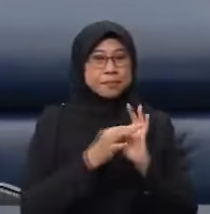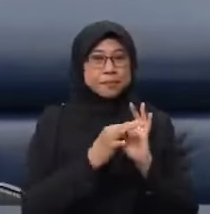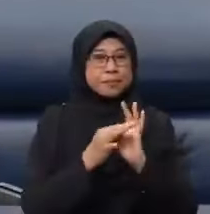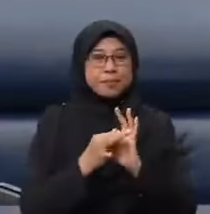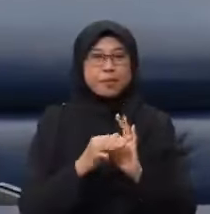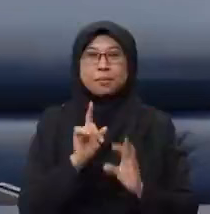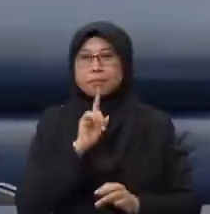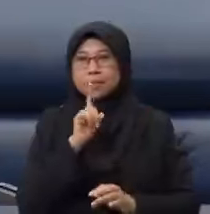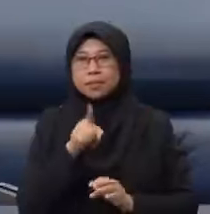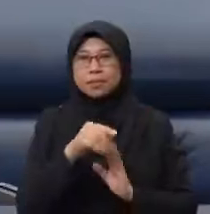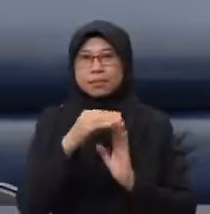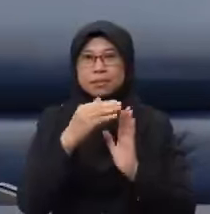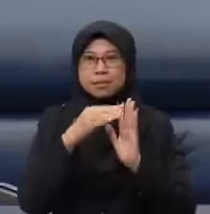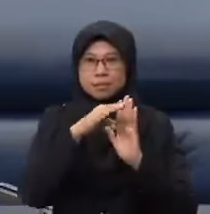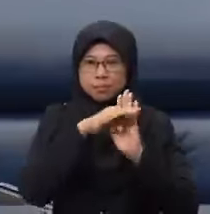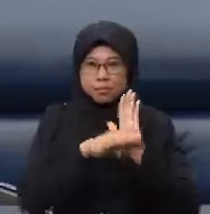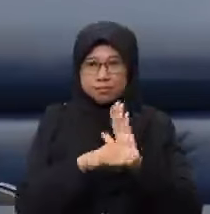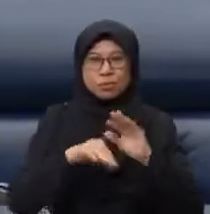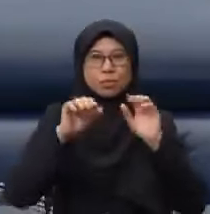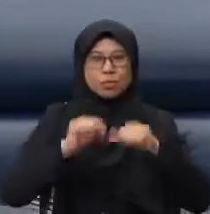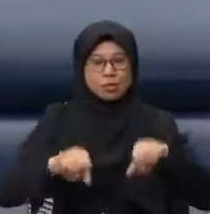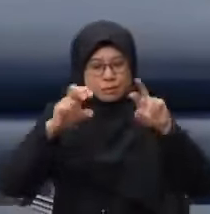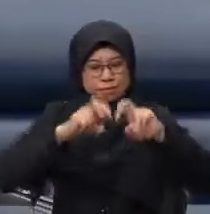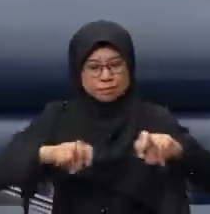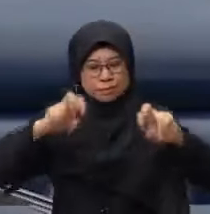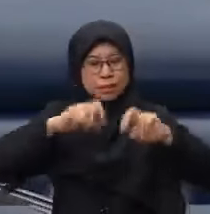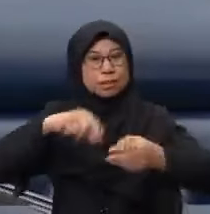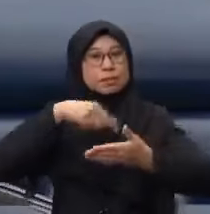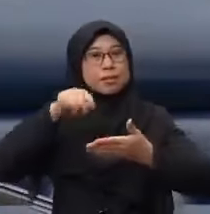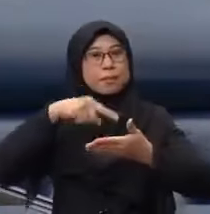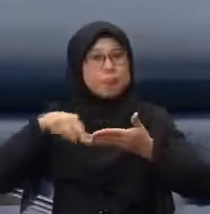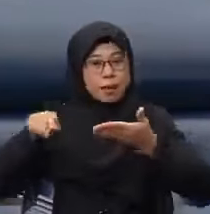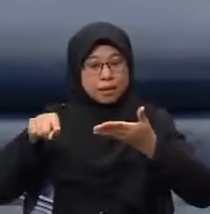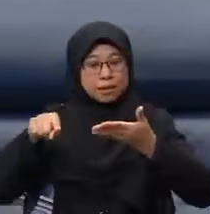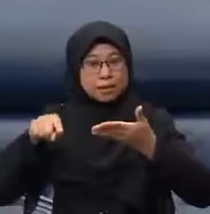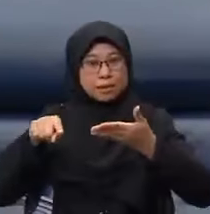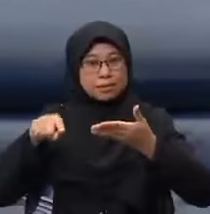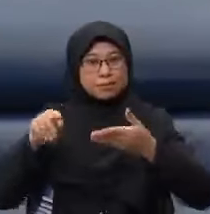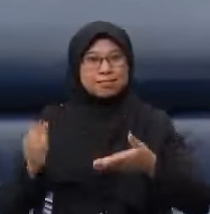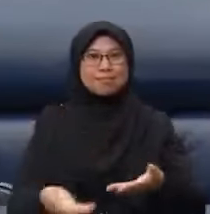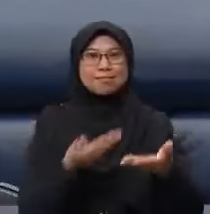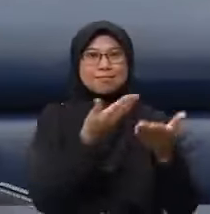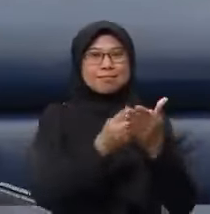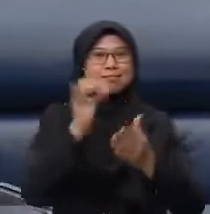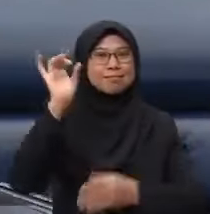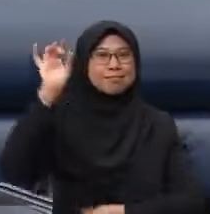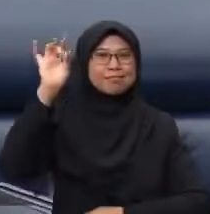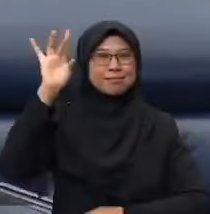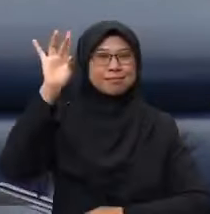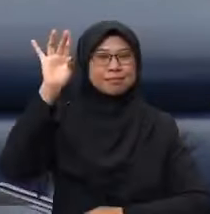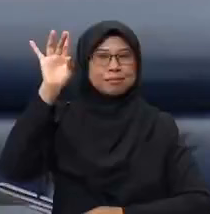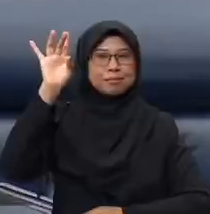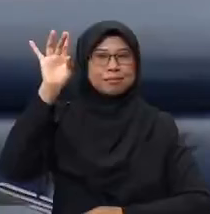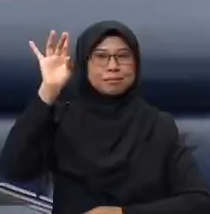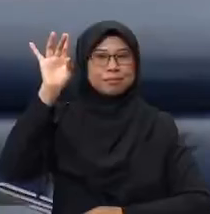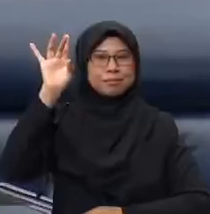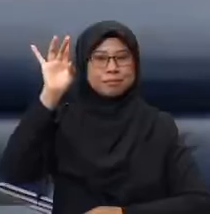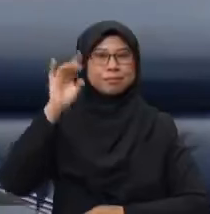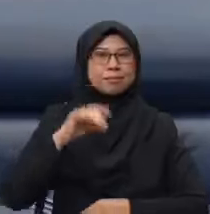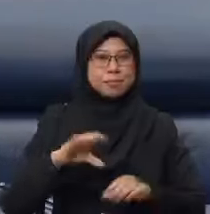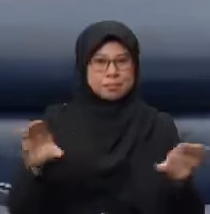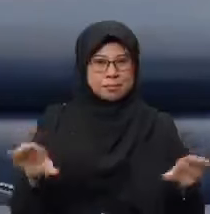modul-modul yang perlu diteliti dan insya-allah cadangan Yang baik ini akan